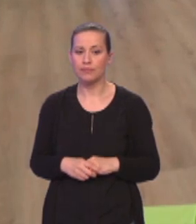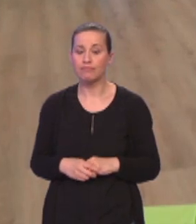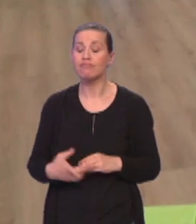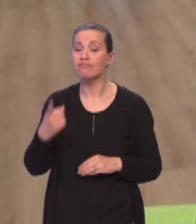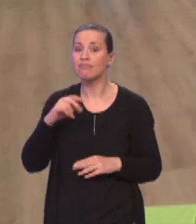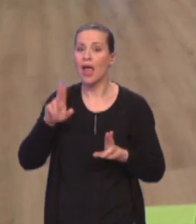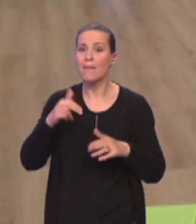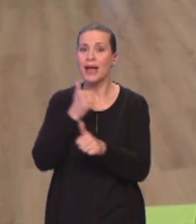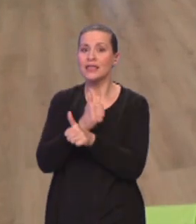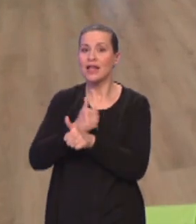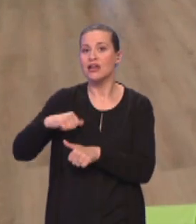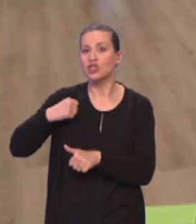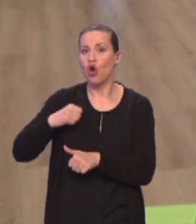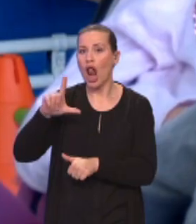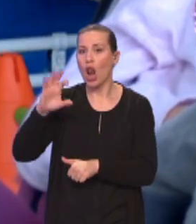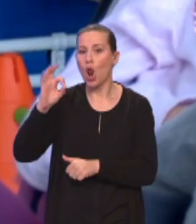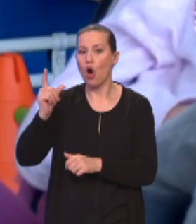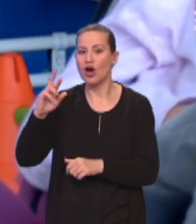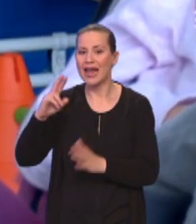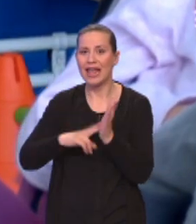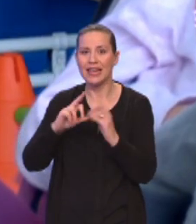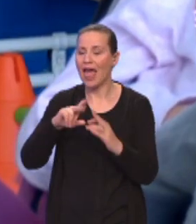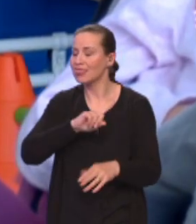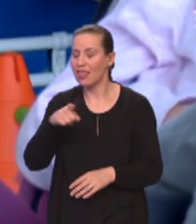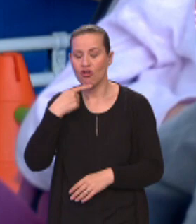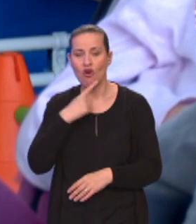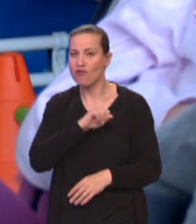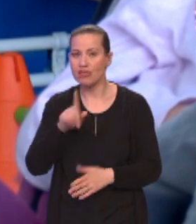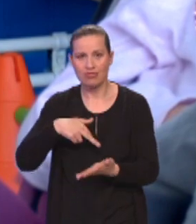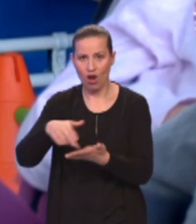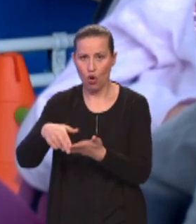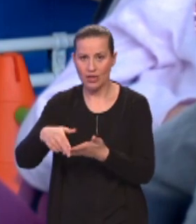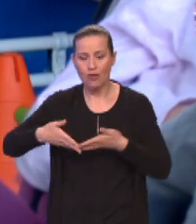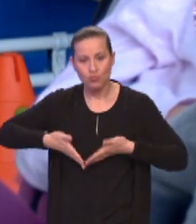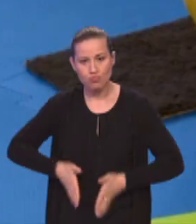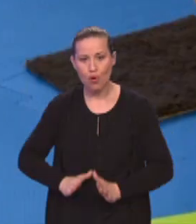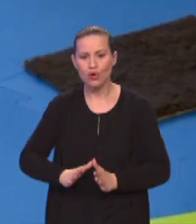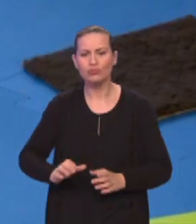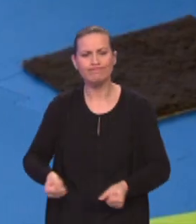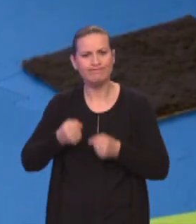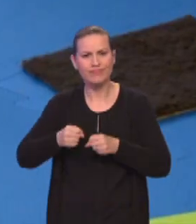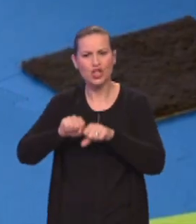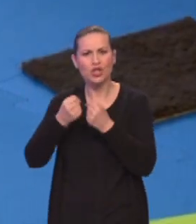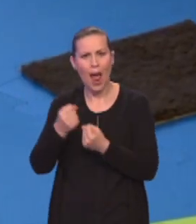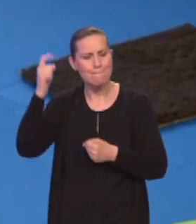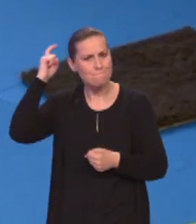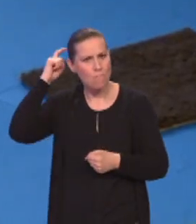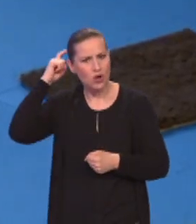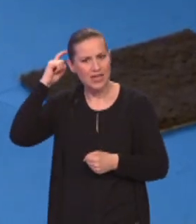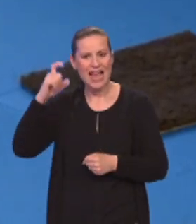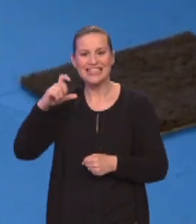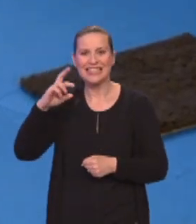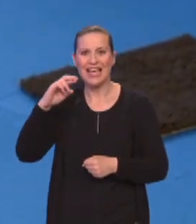Iako ima 11 godina, Lorena samostalno ne govori i ne hoda. Pri porodu joj je teško oštećen mozak i boluje od